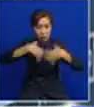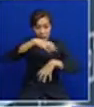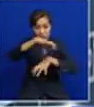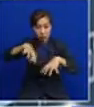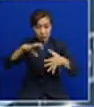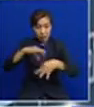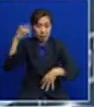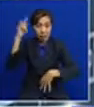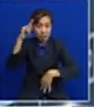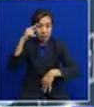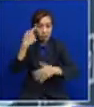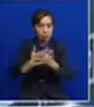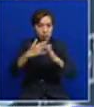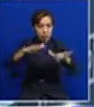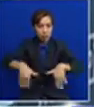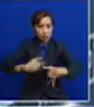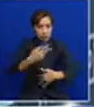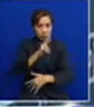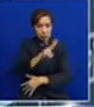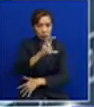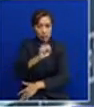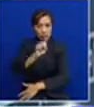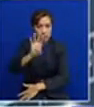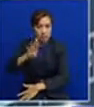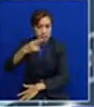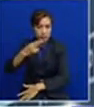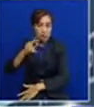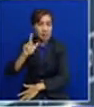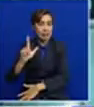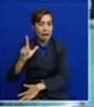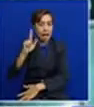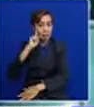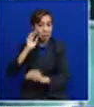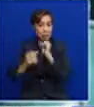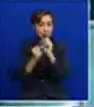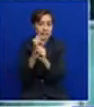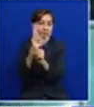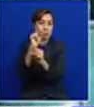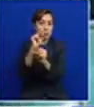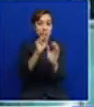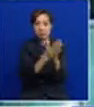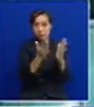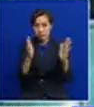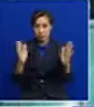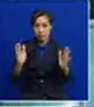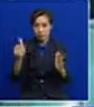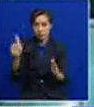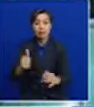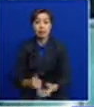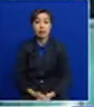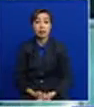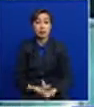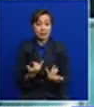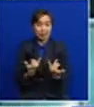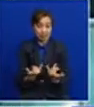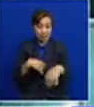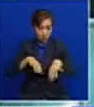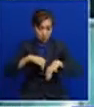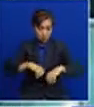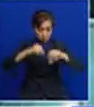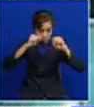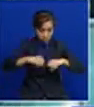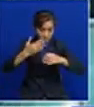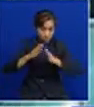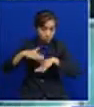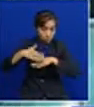บินจะสร้างรายได้ถึง 240,000 ล้านบาทภายใน30ปีโดยขั้นตอนหลังจากนี้กระทรวงคม